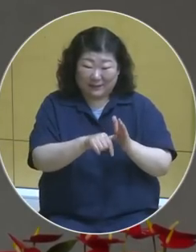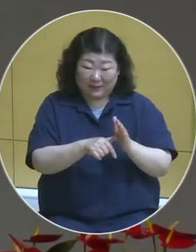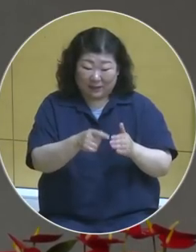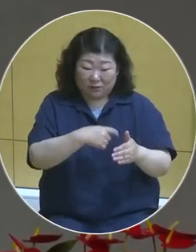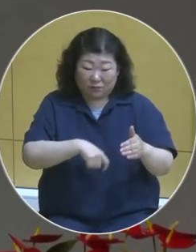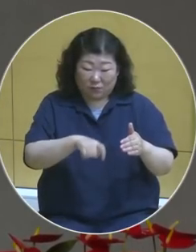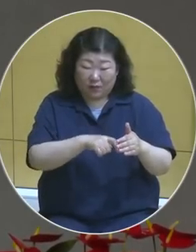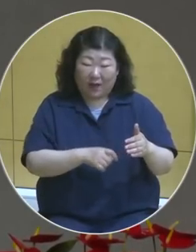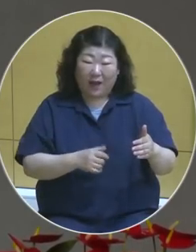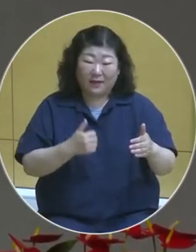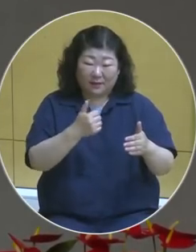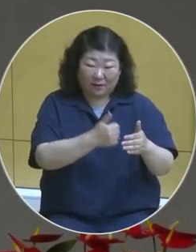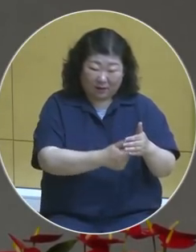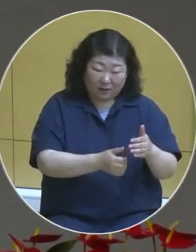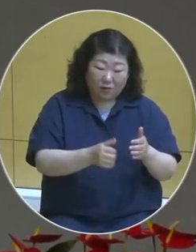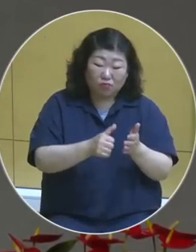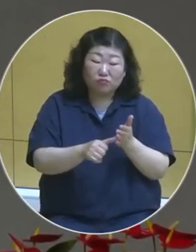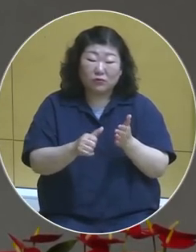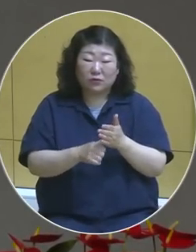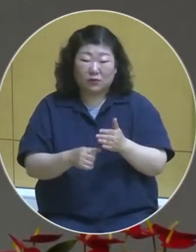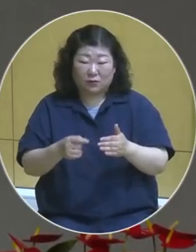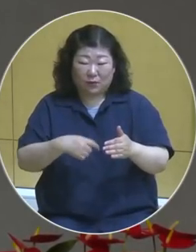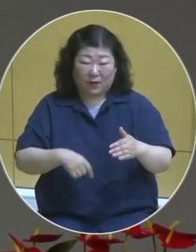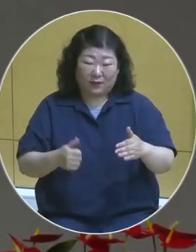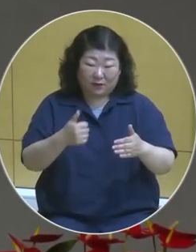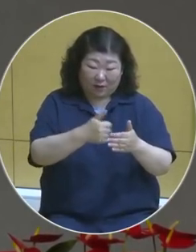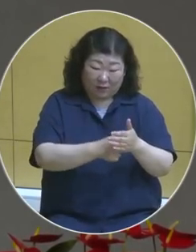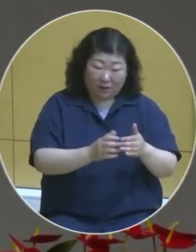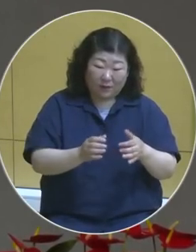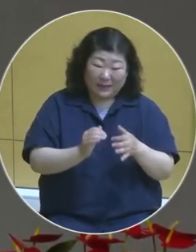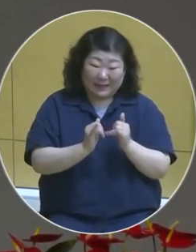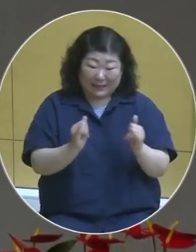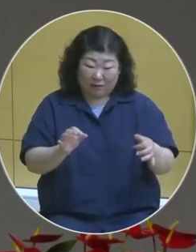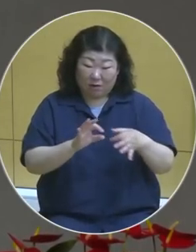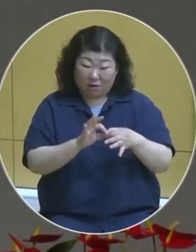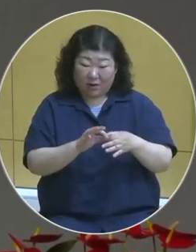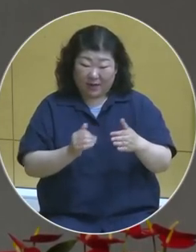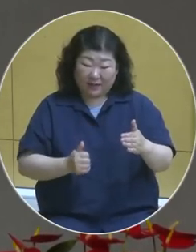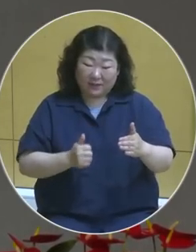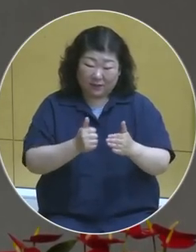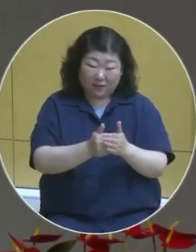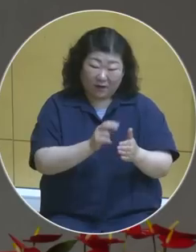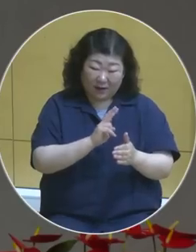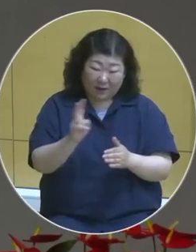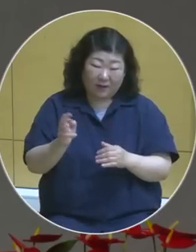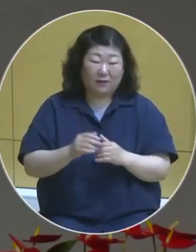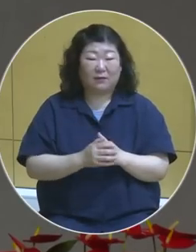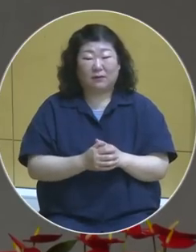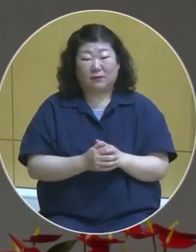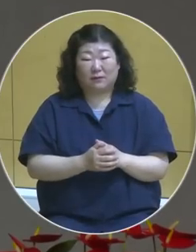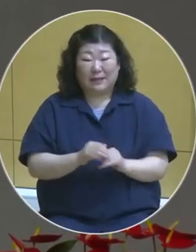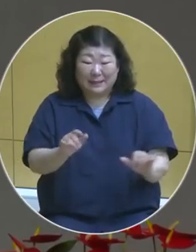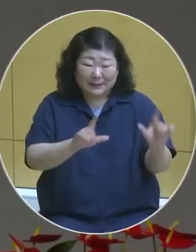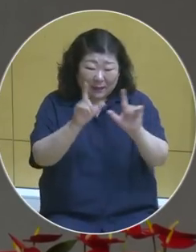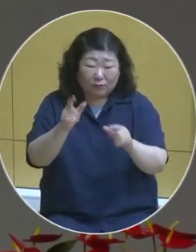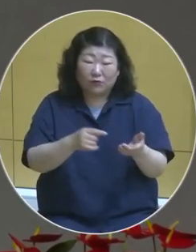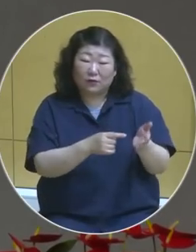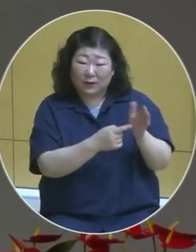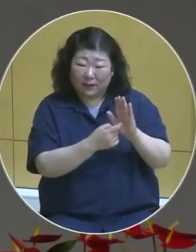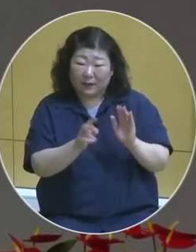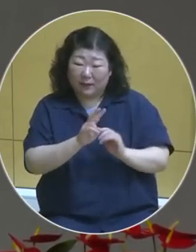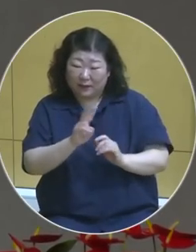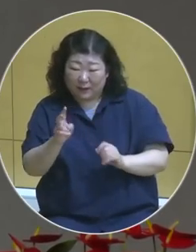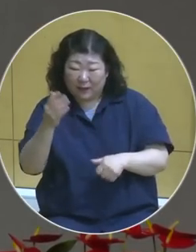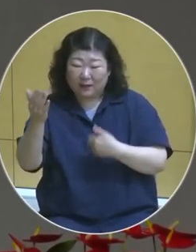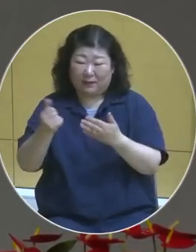됩니다. 여러분의 인간관계 속에서 이것이 들어가야 실제적으로 삶으로 나타나야 하나님께서 역사하시고